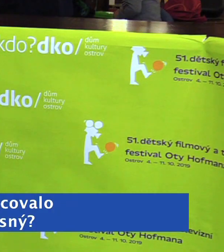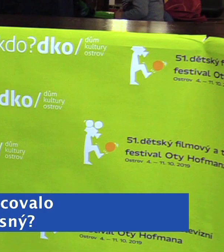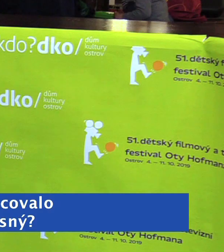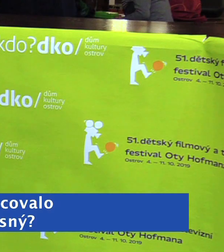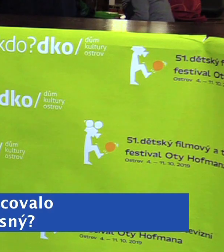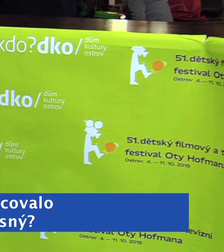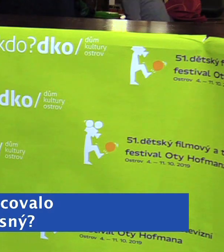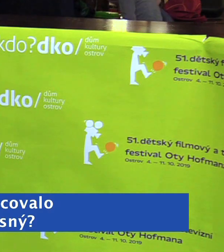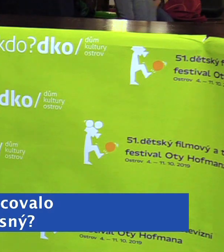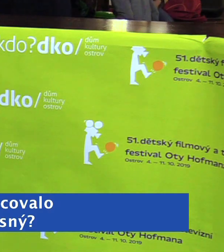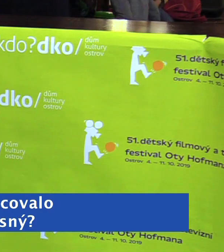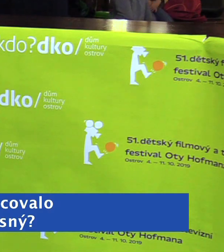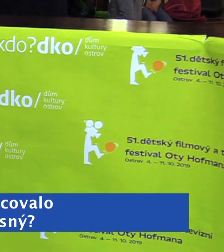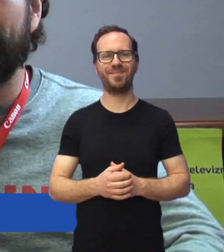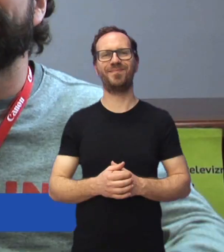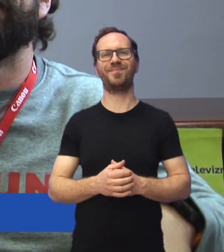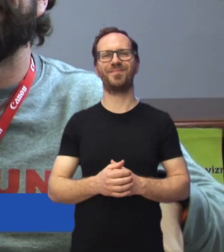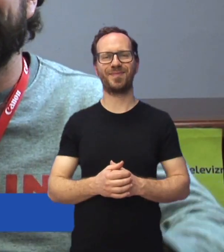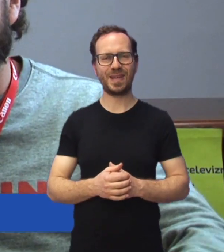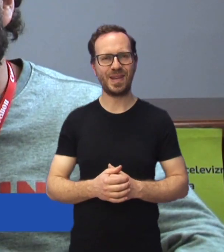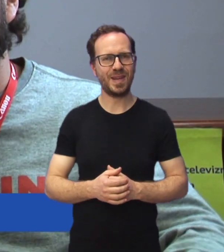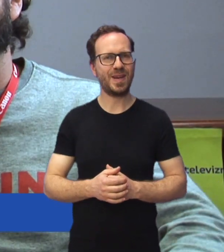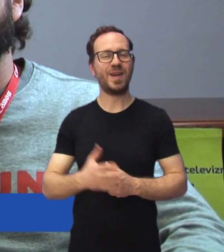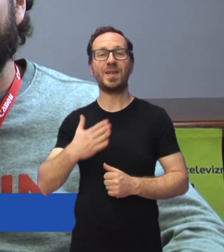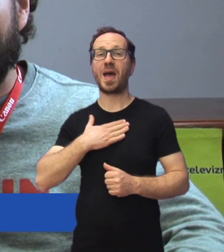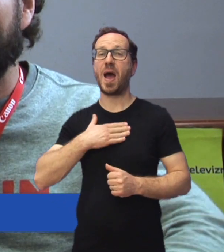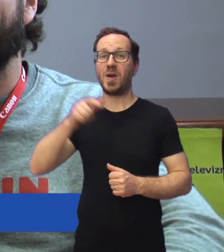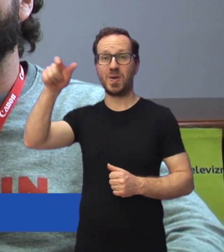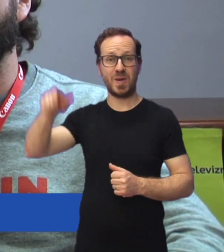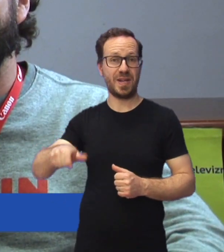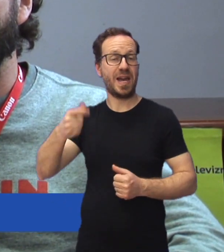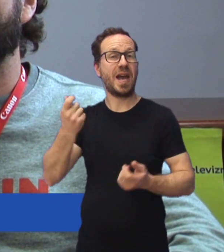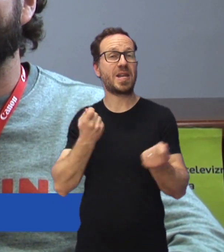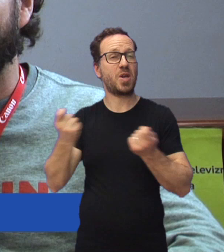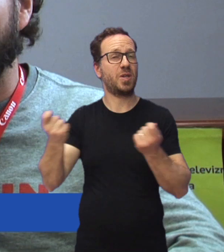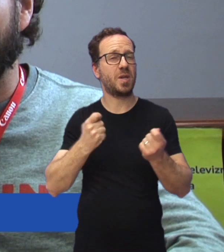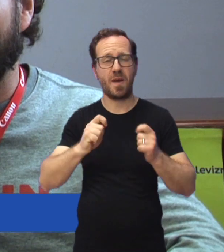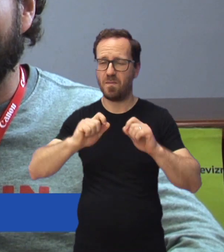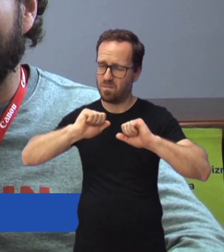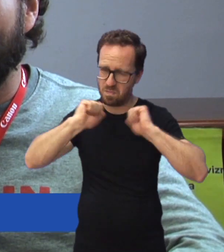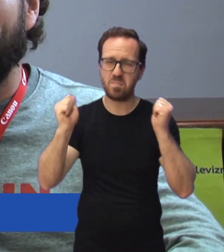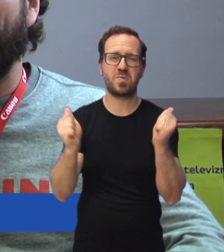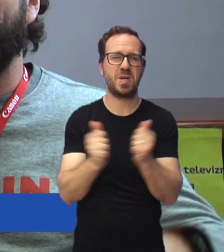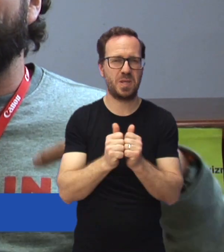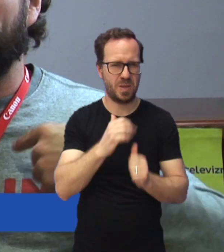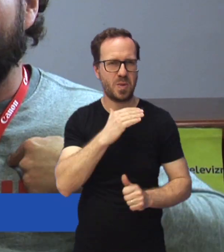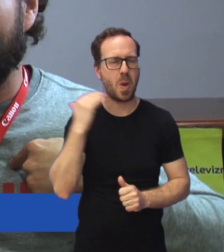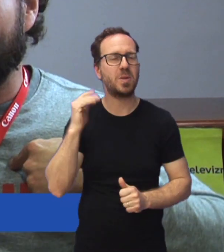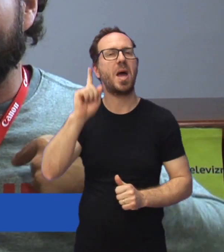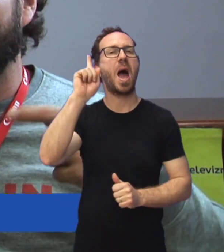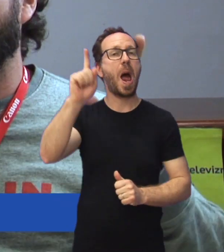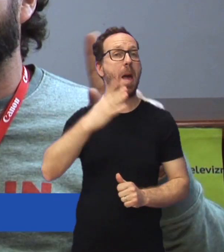režisérem? Nebyl na vás moc přísný? Náš režisér je velice přísný, ale